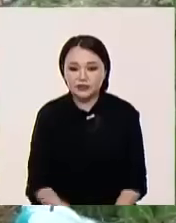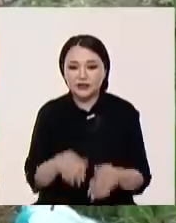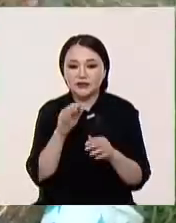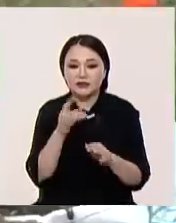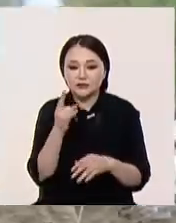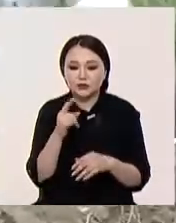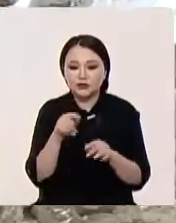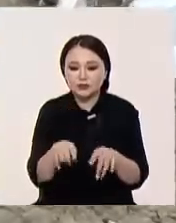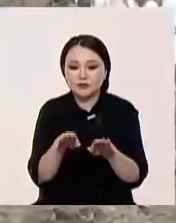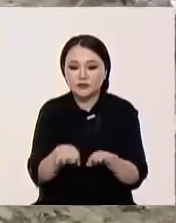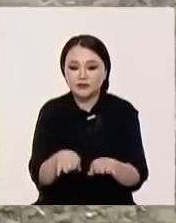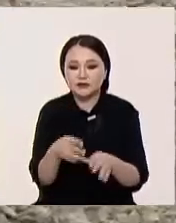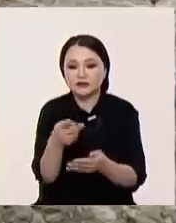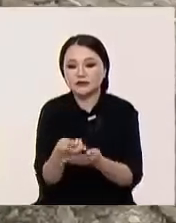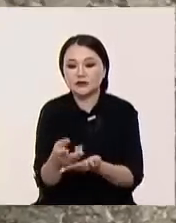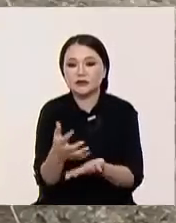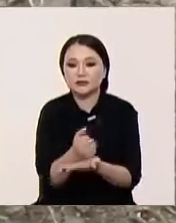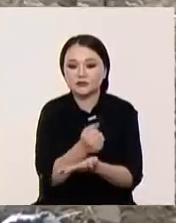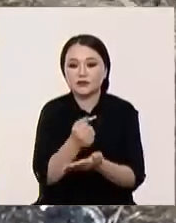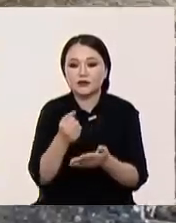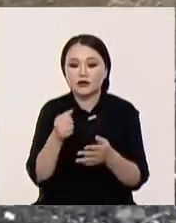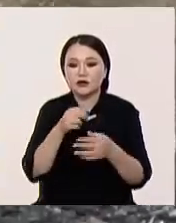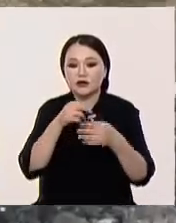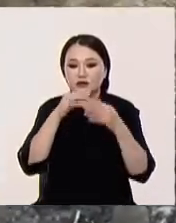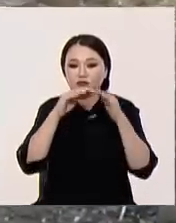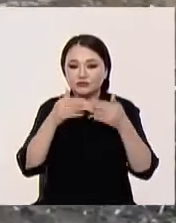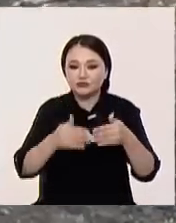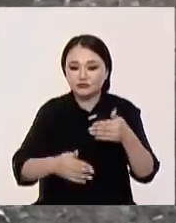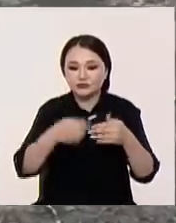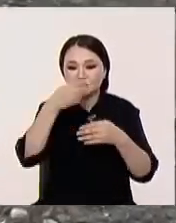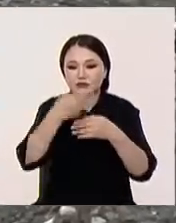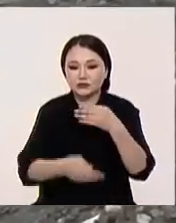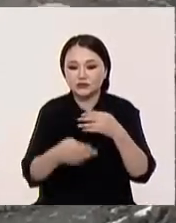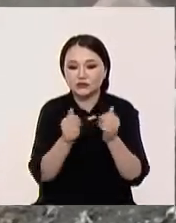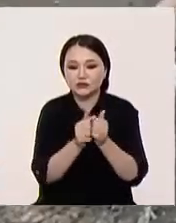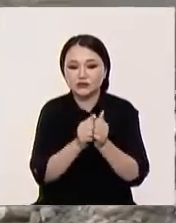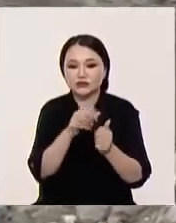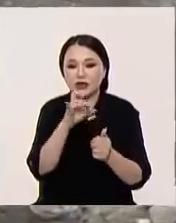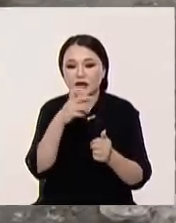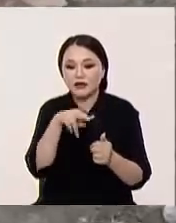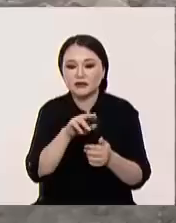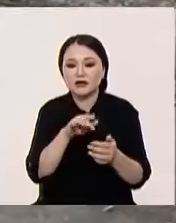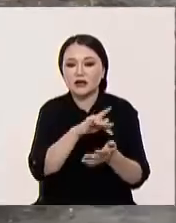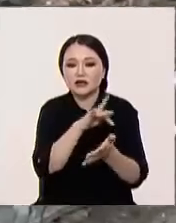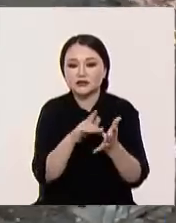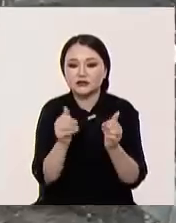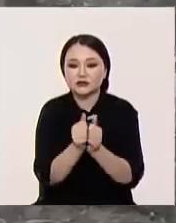Баланын мүрдесі дәл осы жерден табылған жардың бойындағы қоқыс алаңы тура Сарқан қаласының маңында орналасқан. Баланың денесі